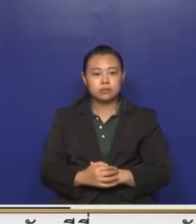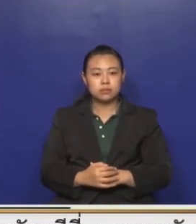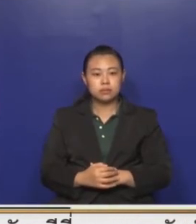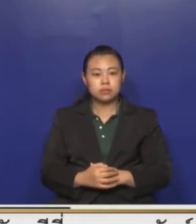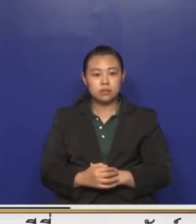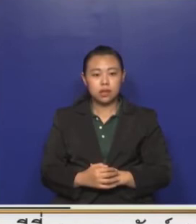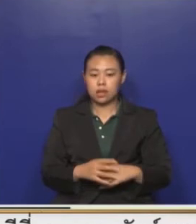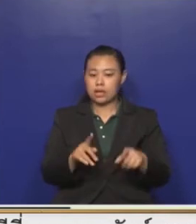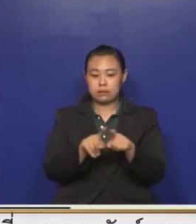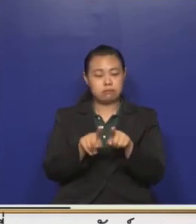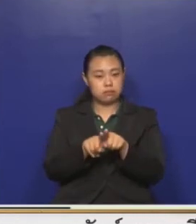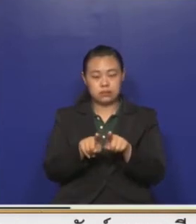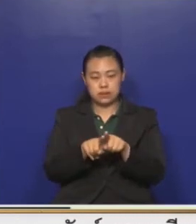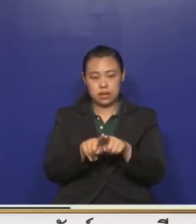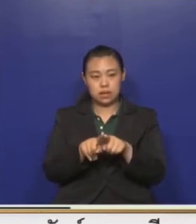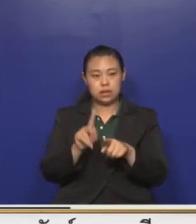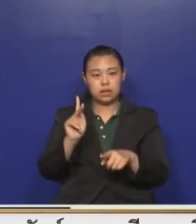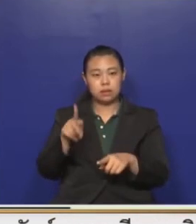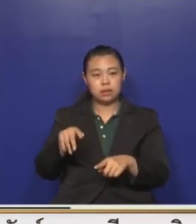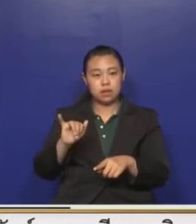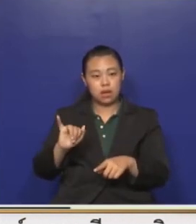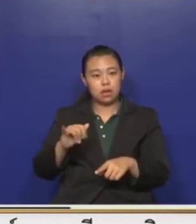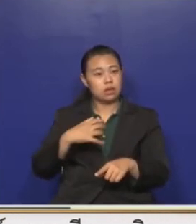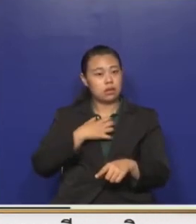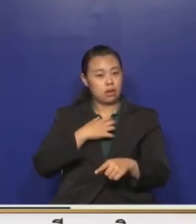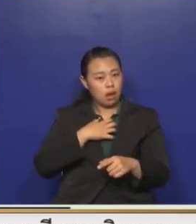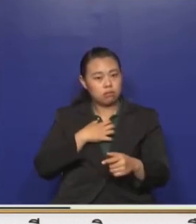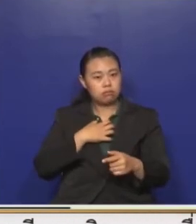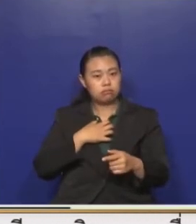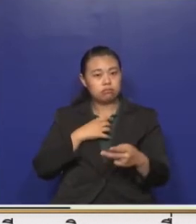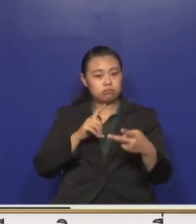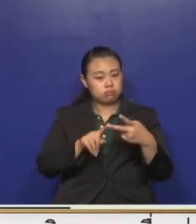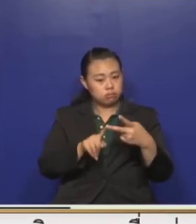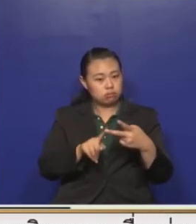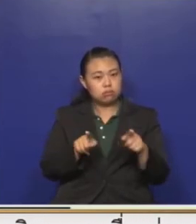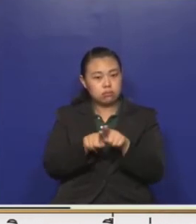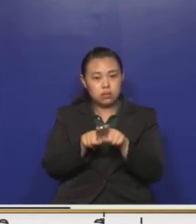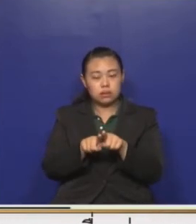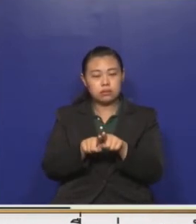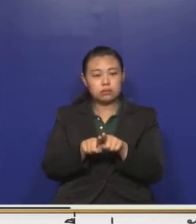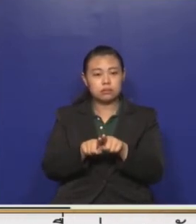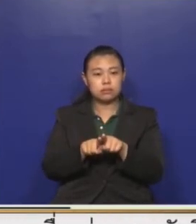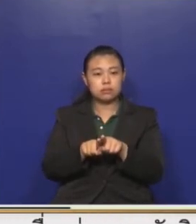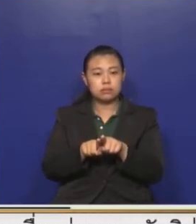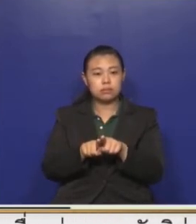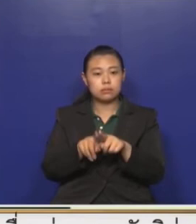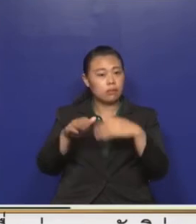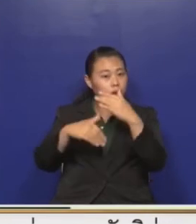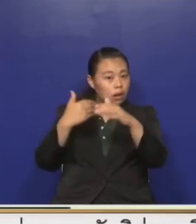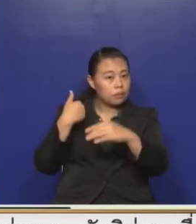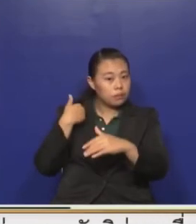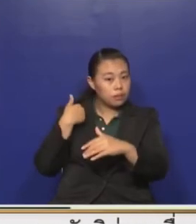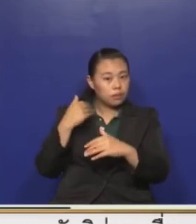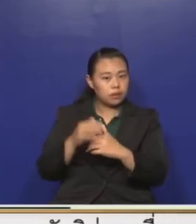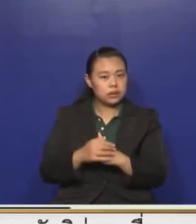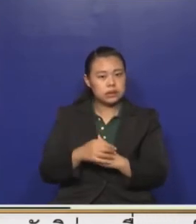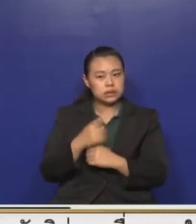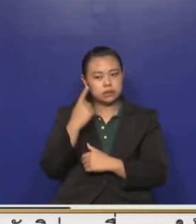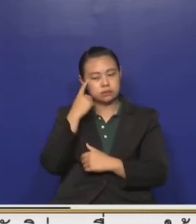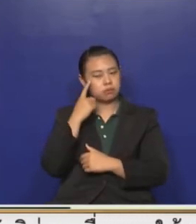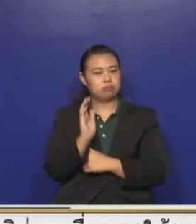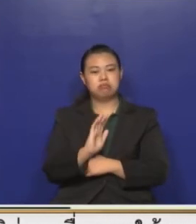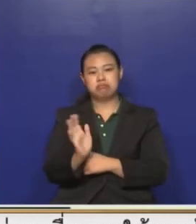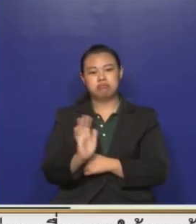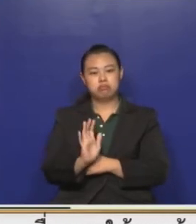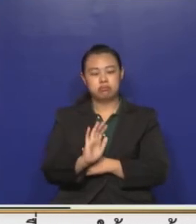ทกอย่างมเป็แบอย่ ตัวชีวัรทเราปรัฒนาหอไม่ผม อยาก จะ บอก ว่า มัน ไม่ น่า จะ เป็ บ อย่ ที่